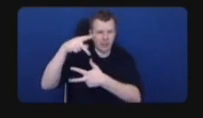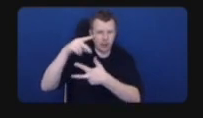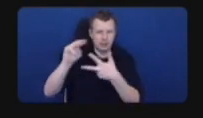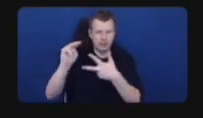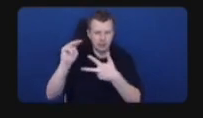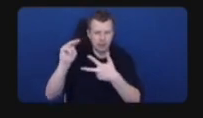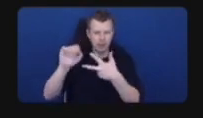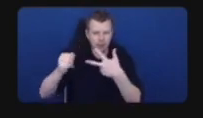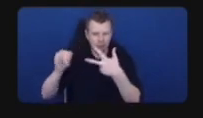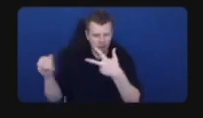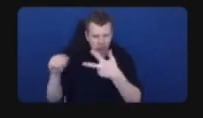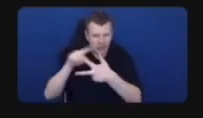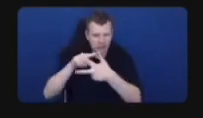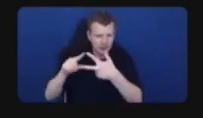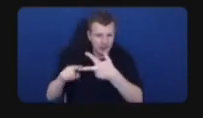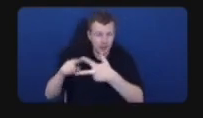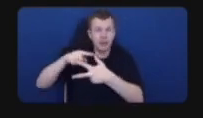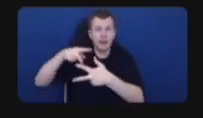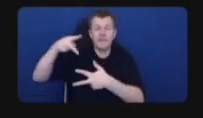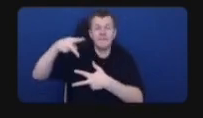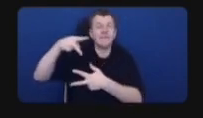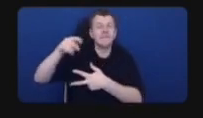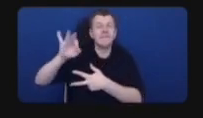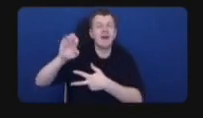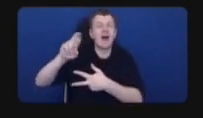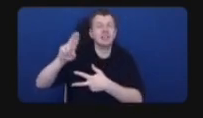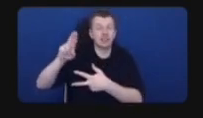这一页是说谁应该是打疫苗, 这些都说的都是新冠疫苗。